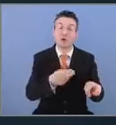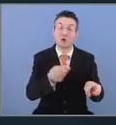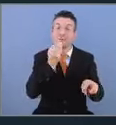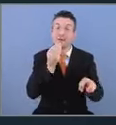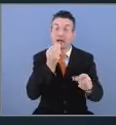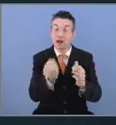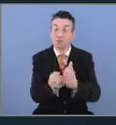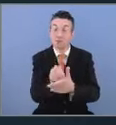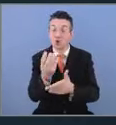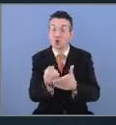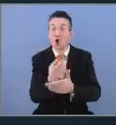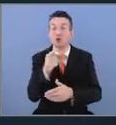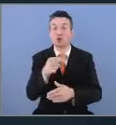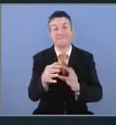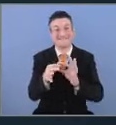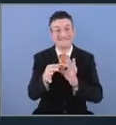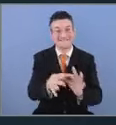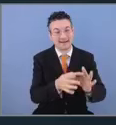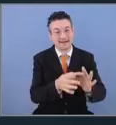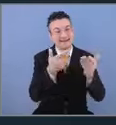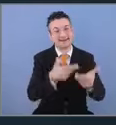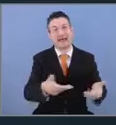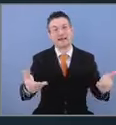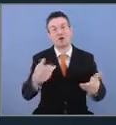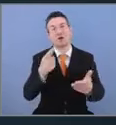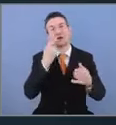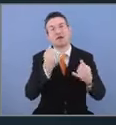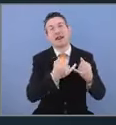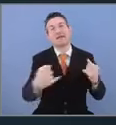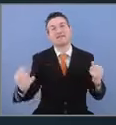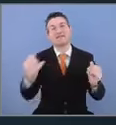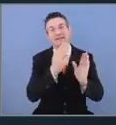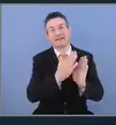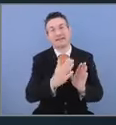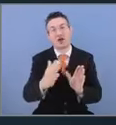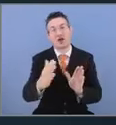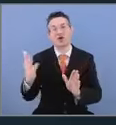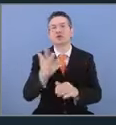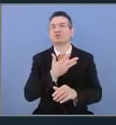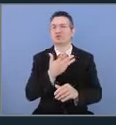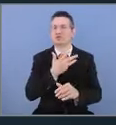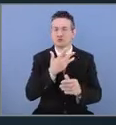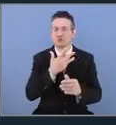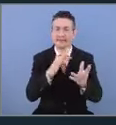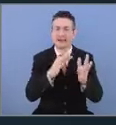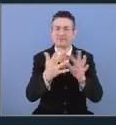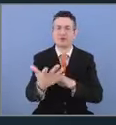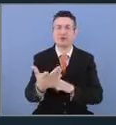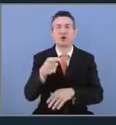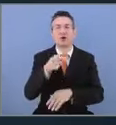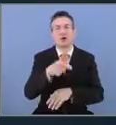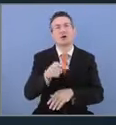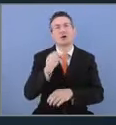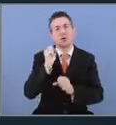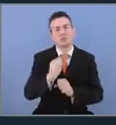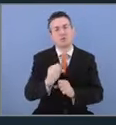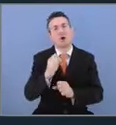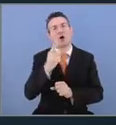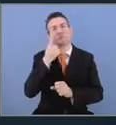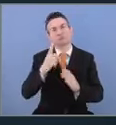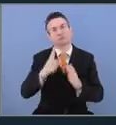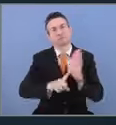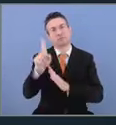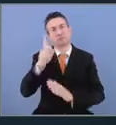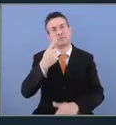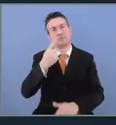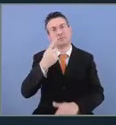territorio attraverso una filiera che spesso localmente vede anche la trasformazione sono destinati ad avere successo anche in futuro. È chiaro però che il